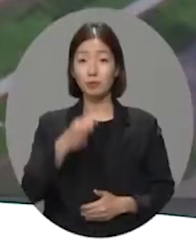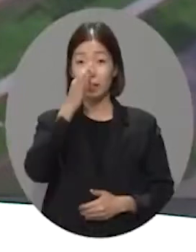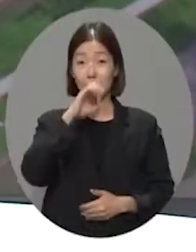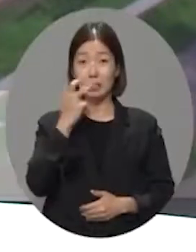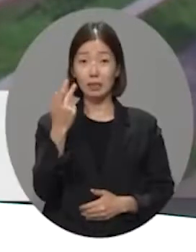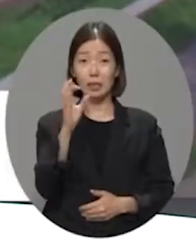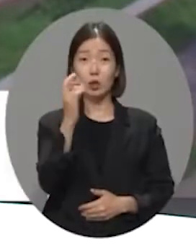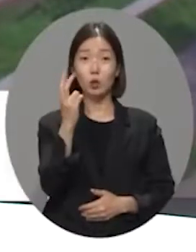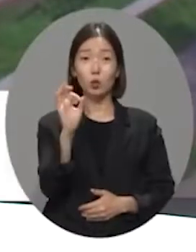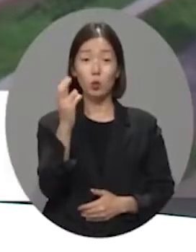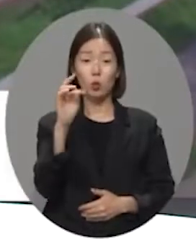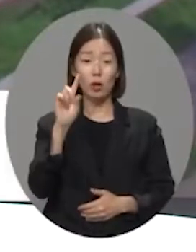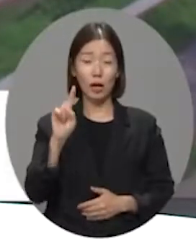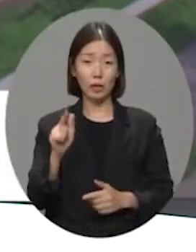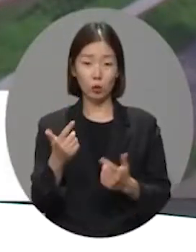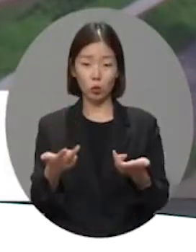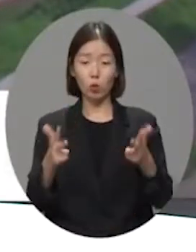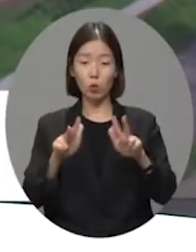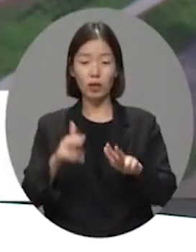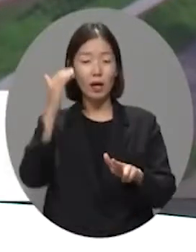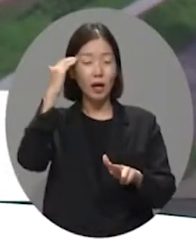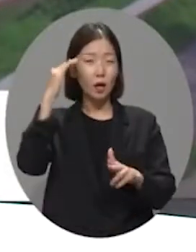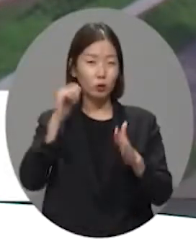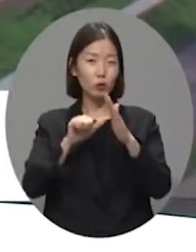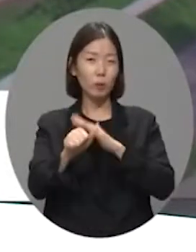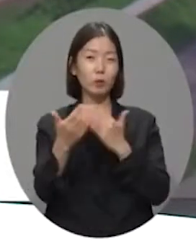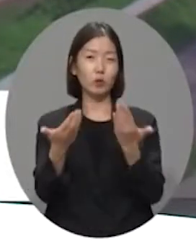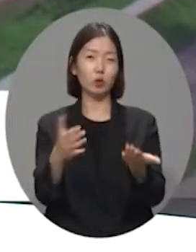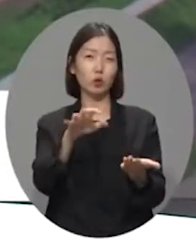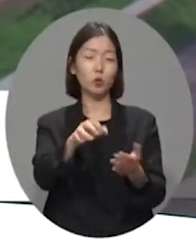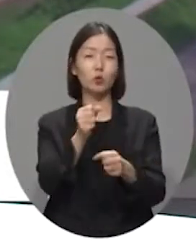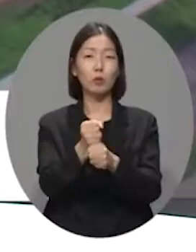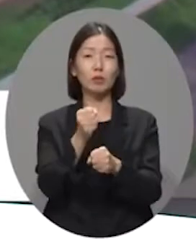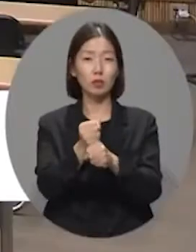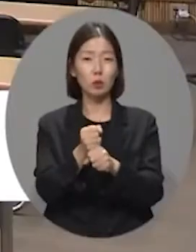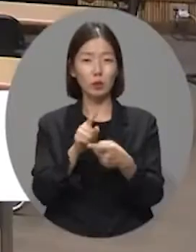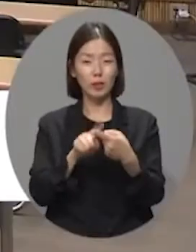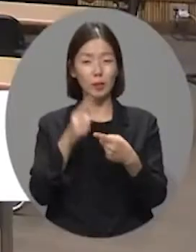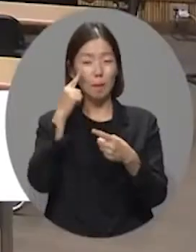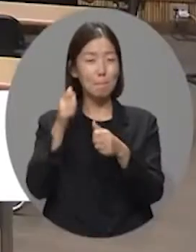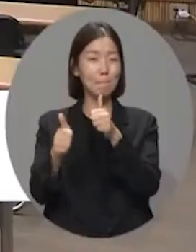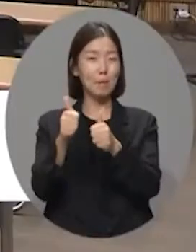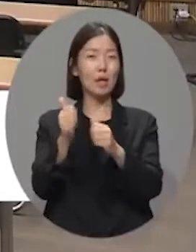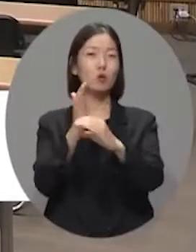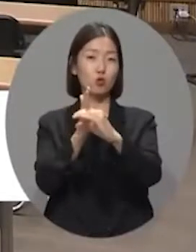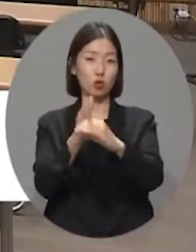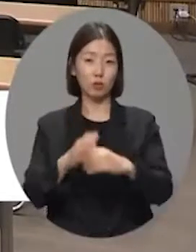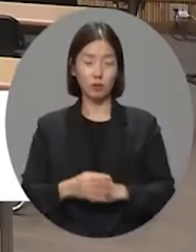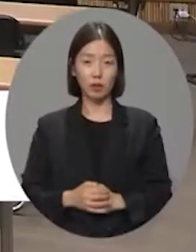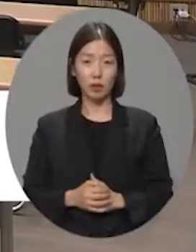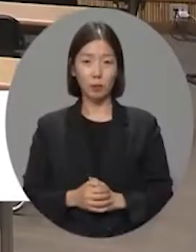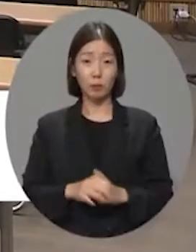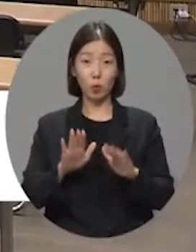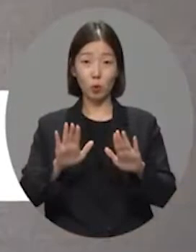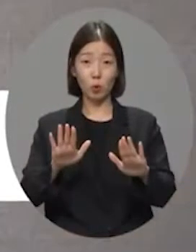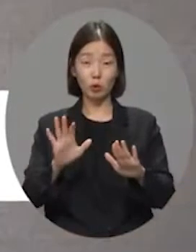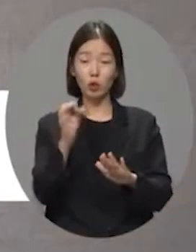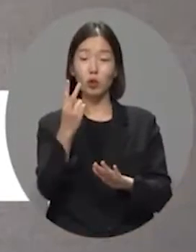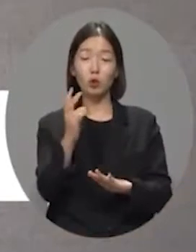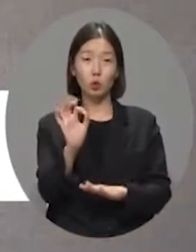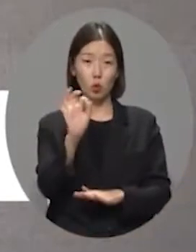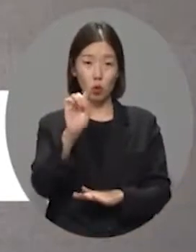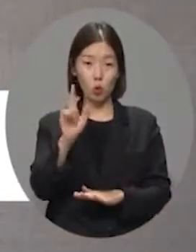익산 용안 생태습지 가 국내 대표 힐링 관광지로 조성되어 1g 시험때 올랐습니다 104 실은 오늘 용한